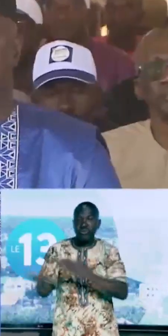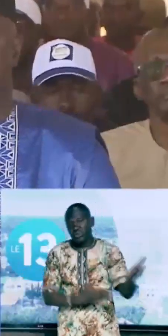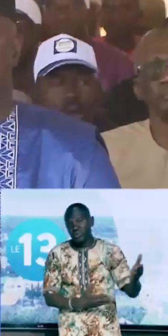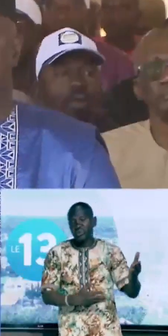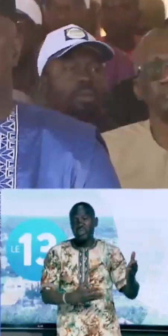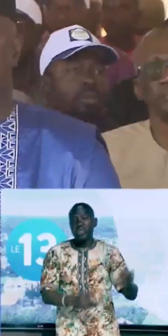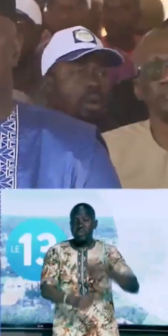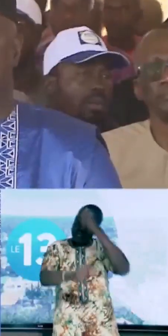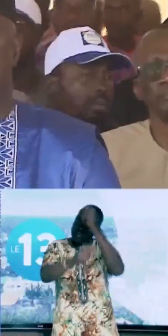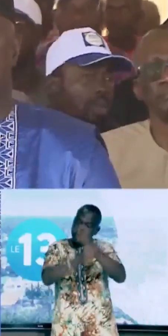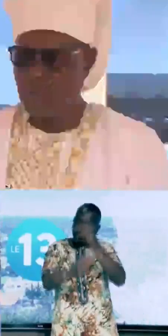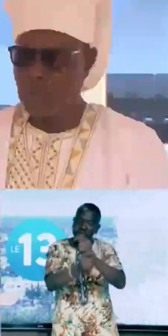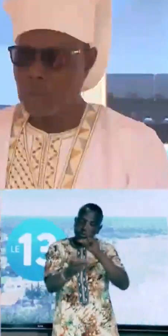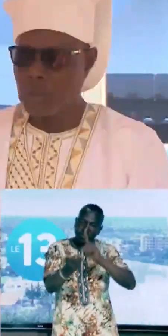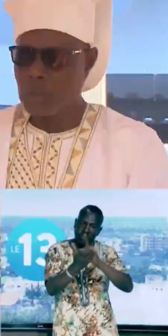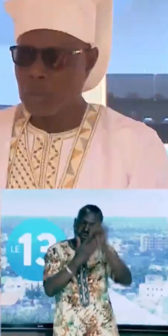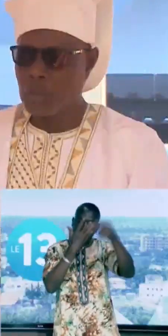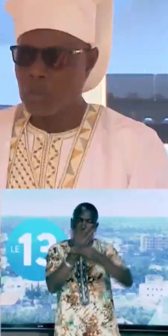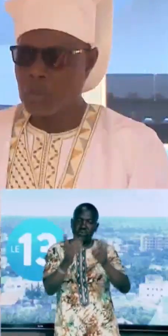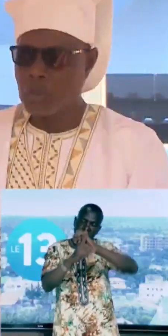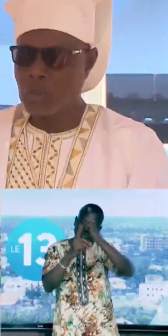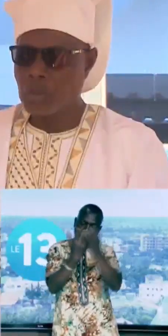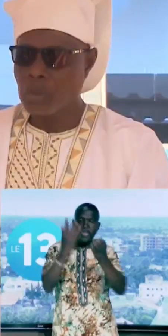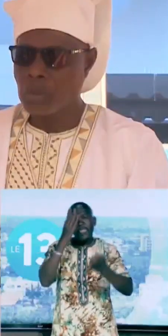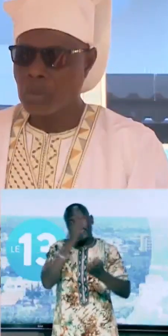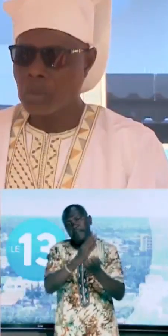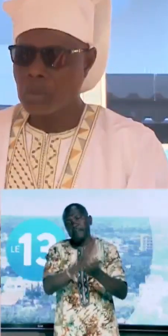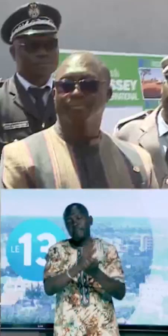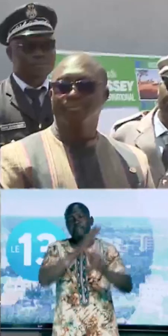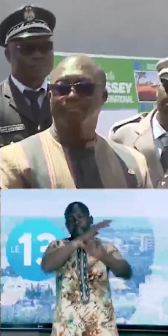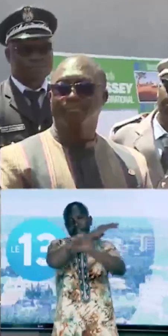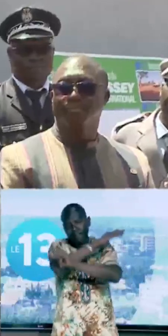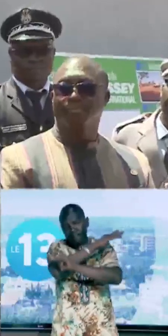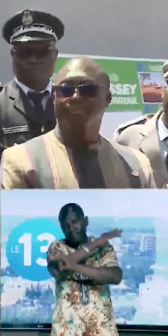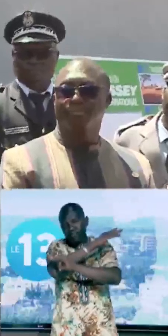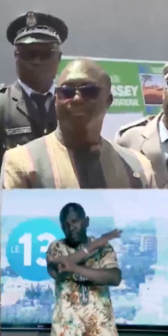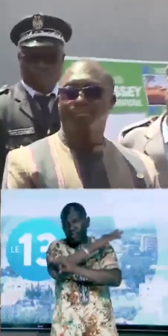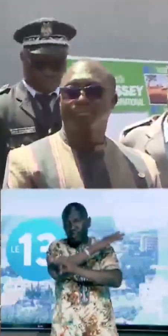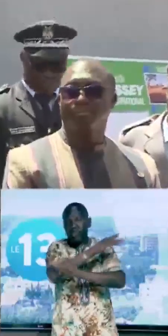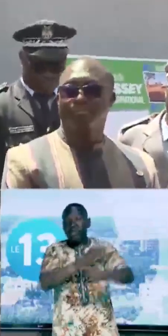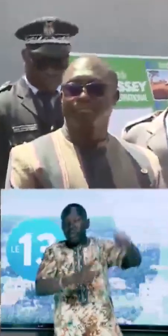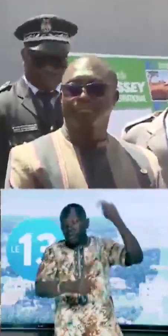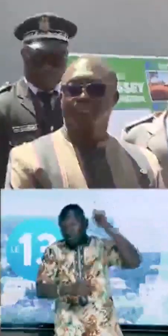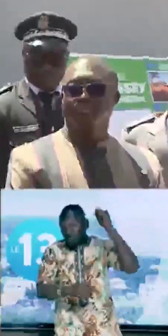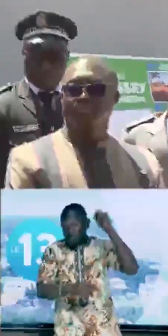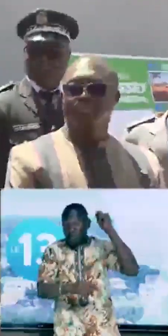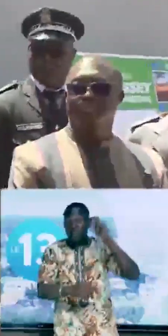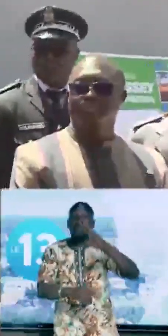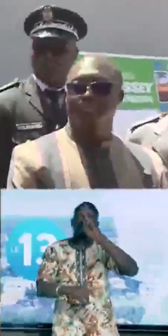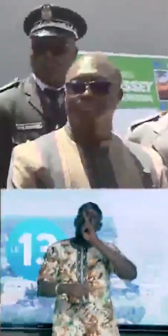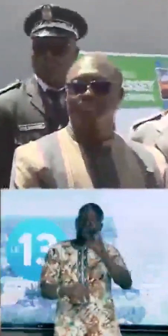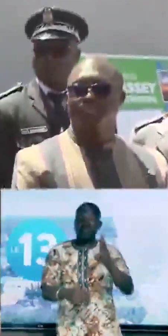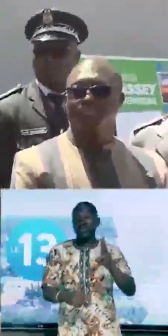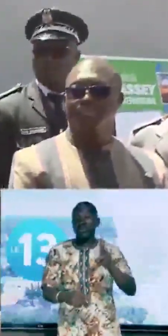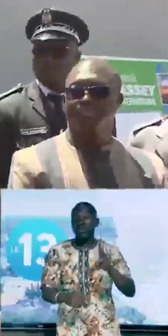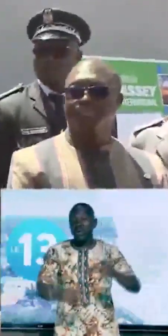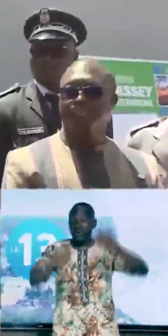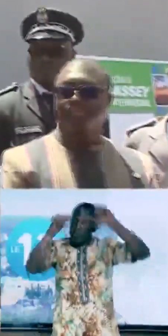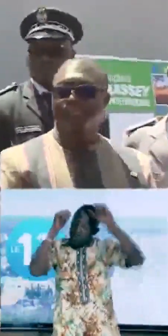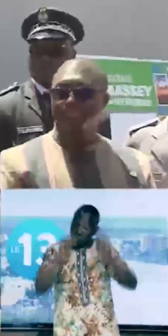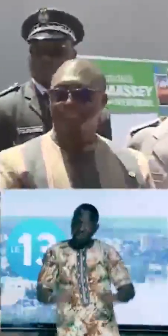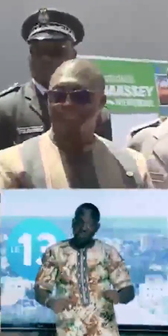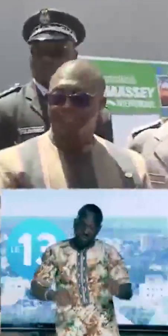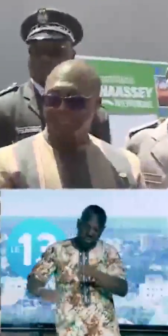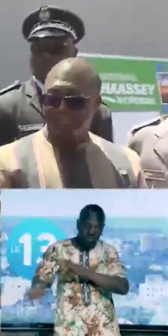au développement socio-économique de notre cher pays. Ça, c'est le témoignage concret de que l'on peut réaliser ce que l'on